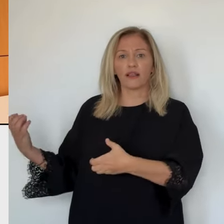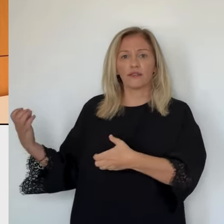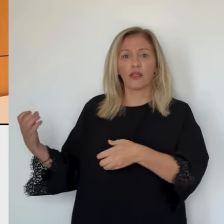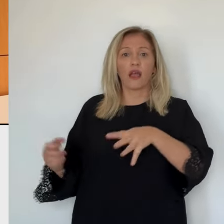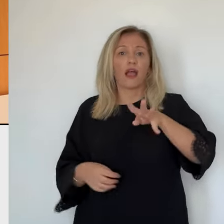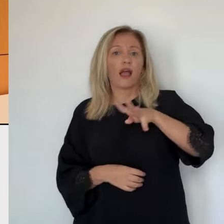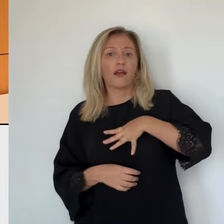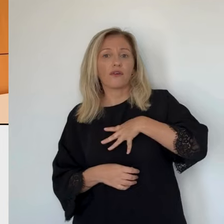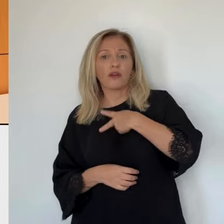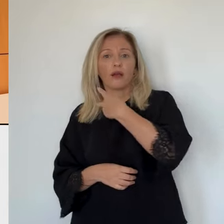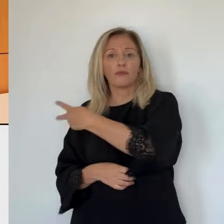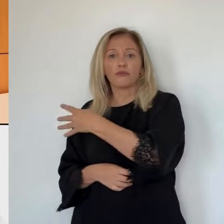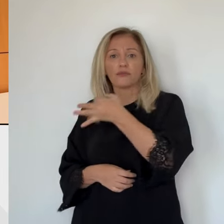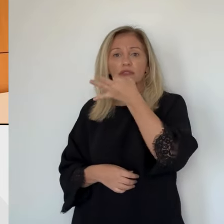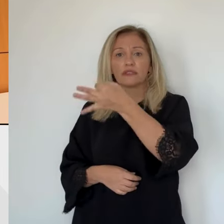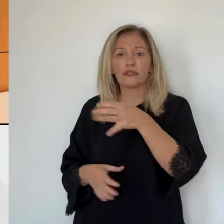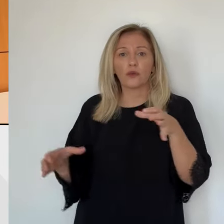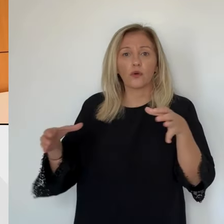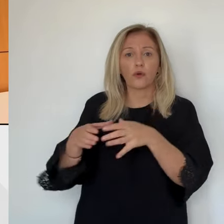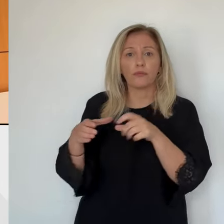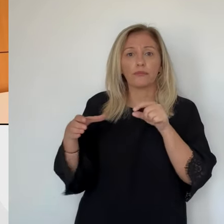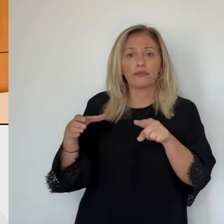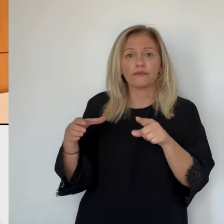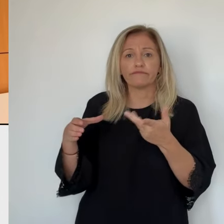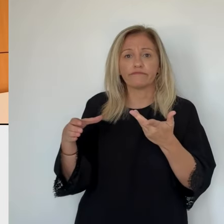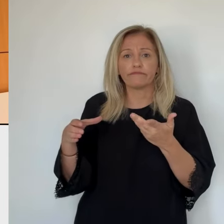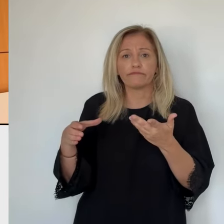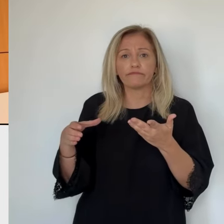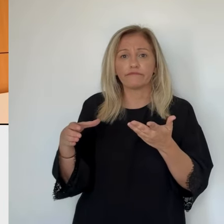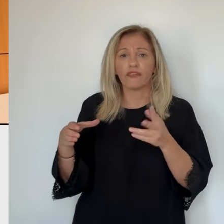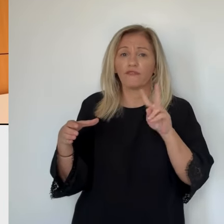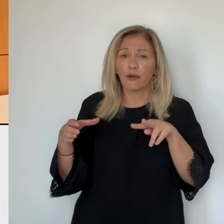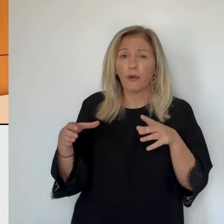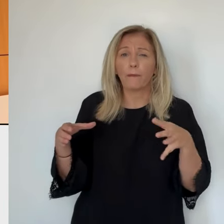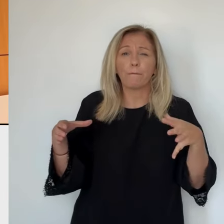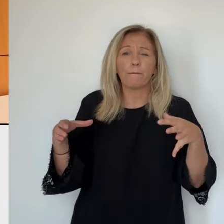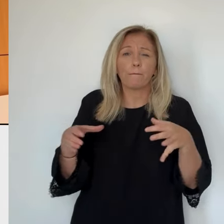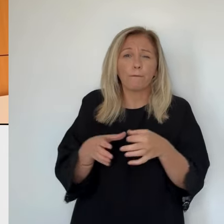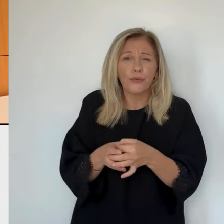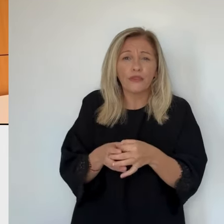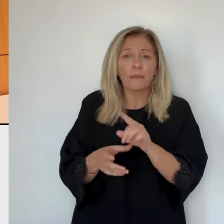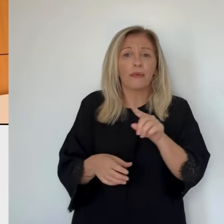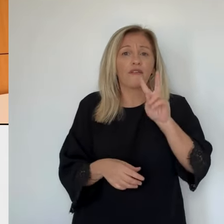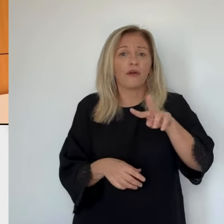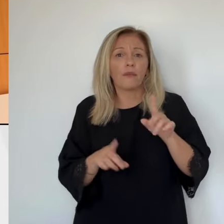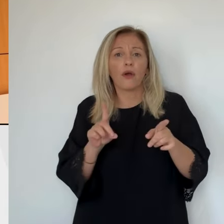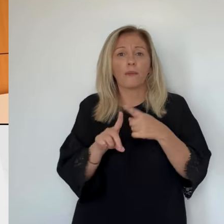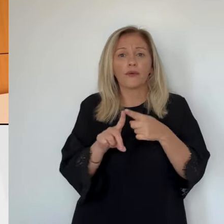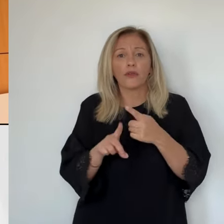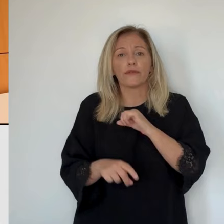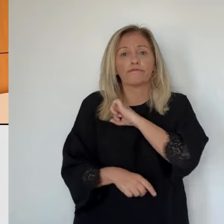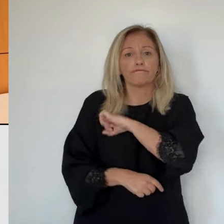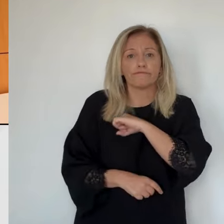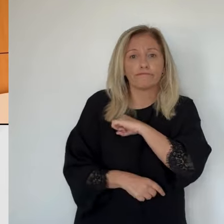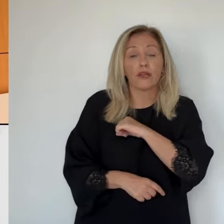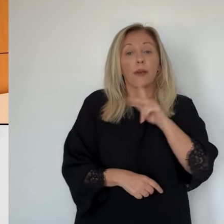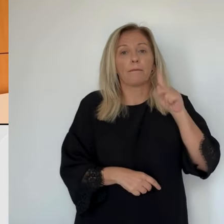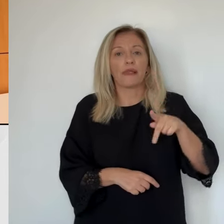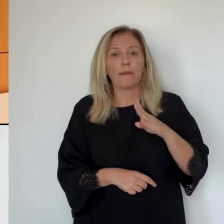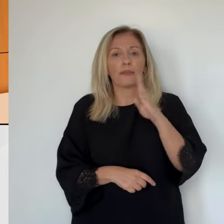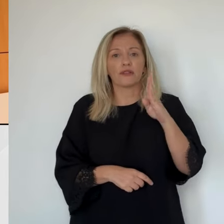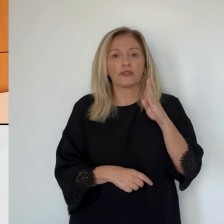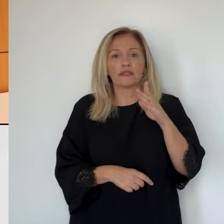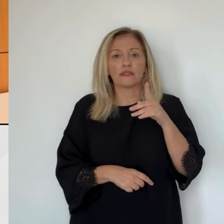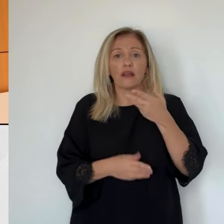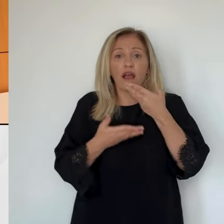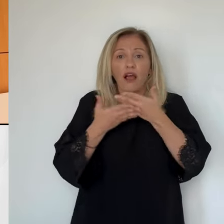Canada Rail. Pour moi, il y a une sorte de contrefaçon qui existe autour d'une association qui n'a pas beaucoup de retentissement encore. Je parle de la Consulte,